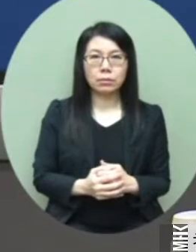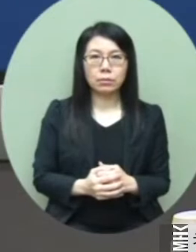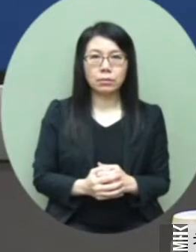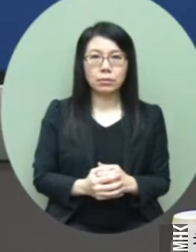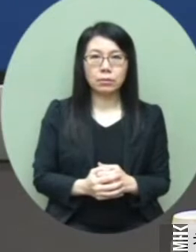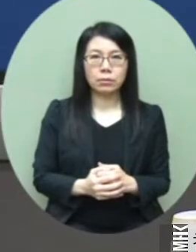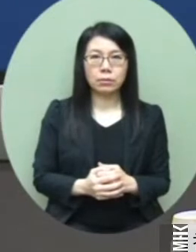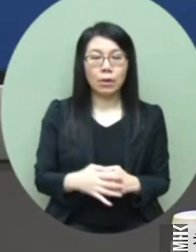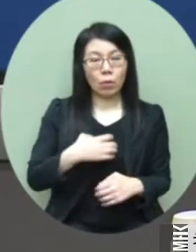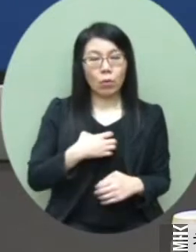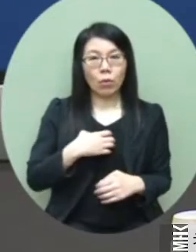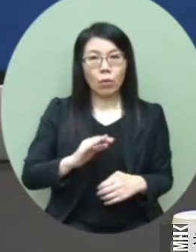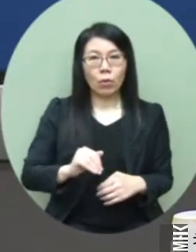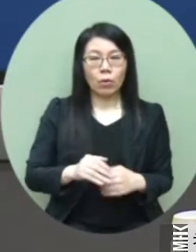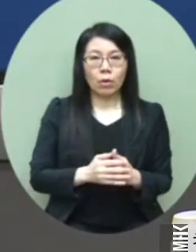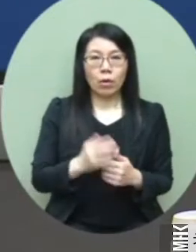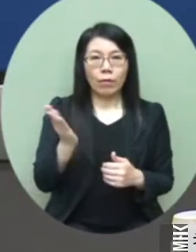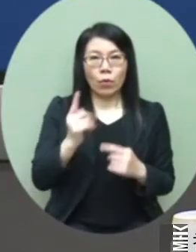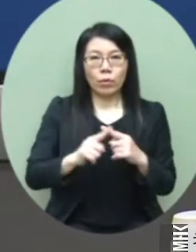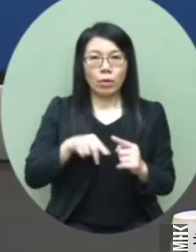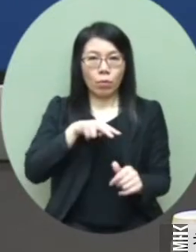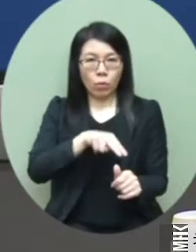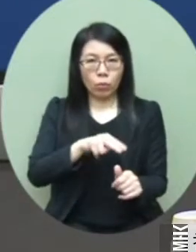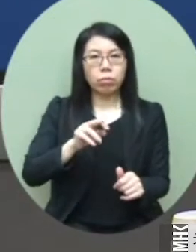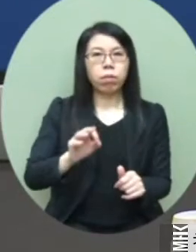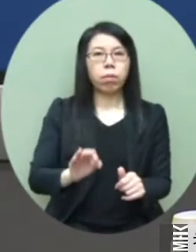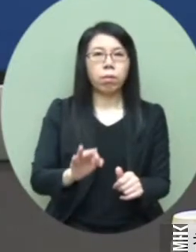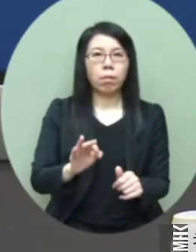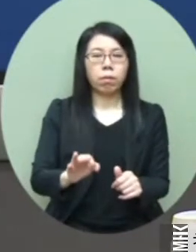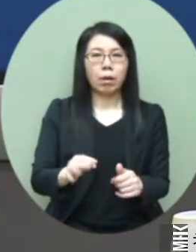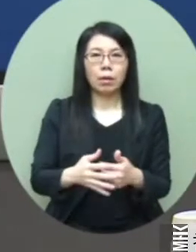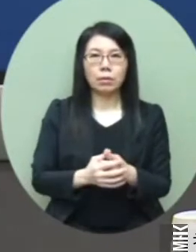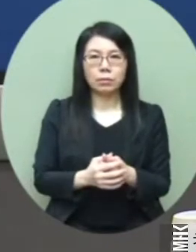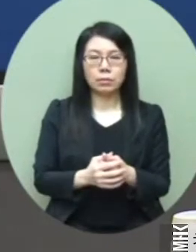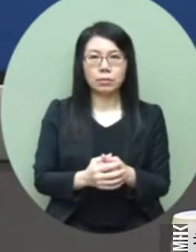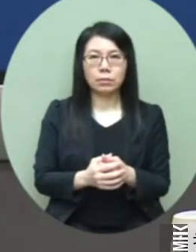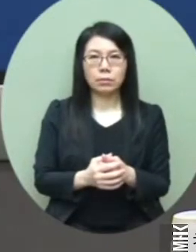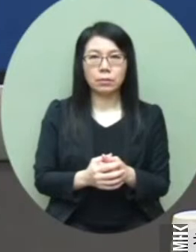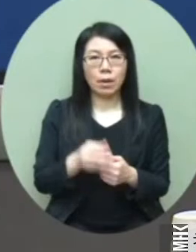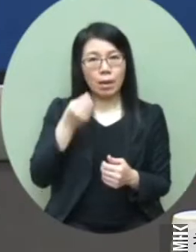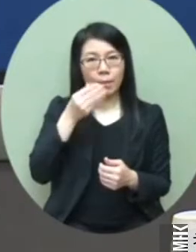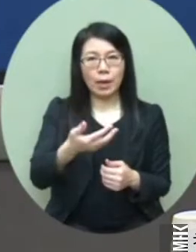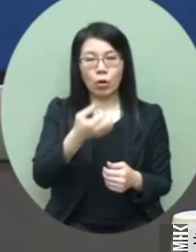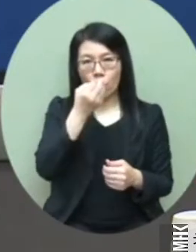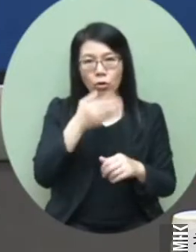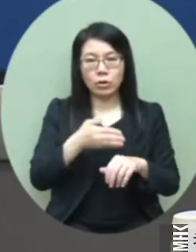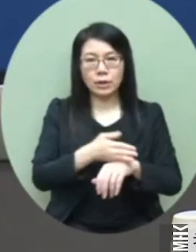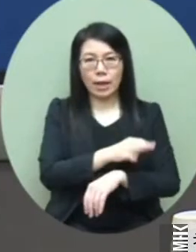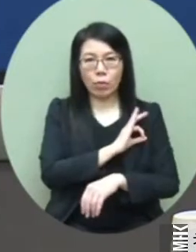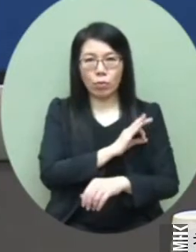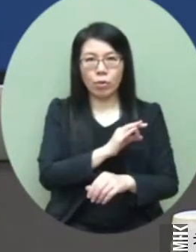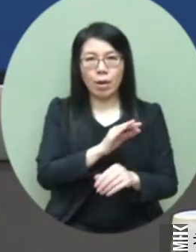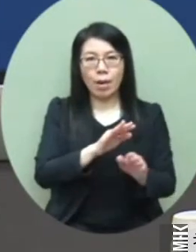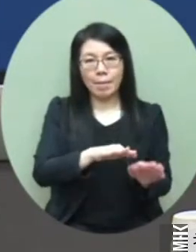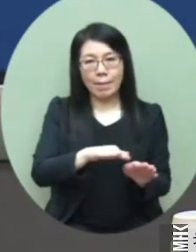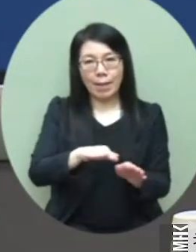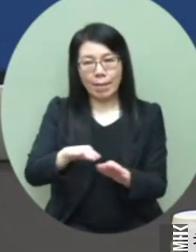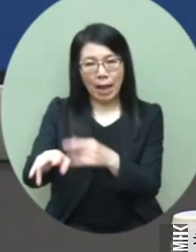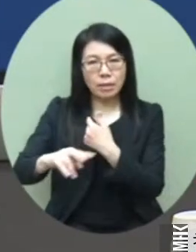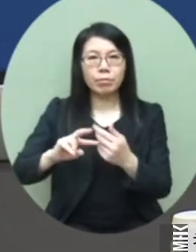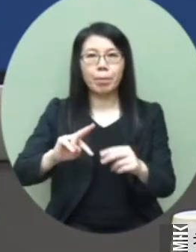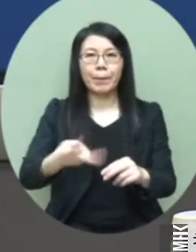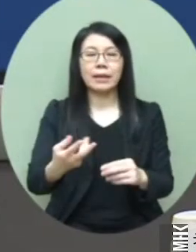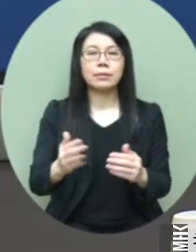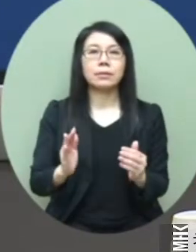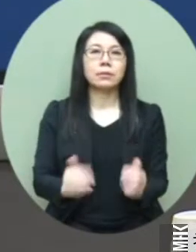险可以管控的情况下，让香港的社会逐步恢复一个正常。好像我